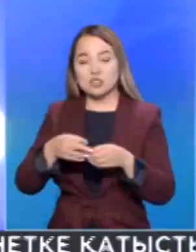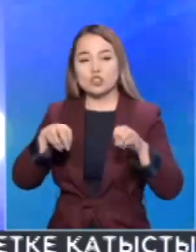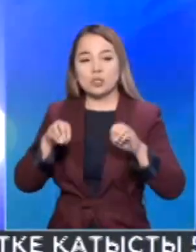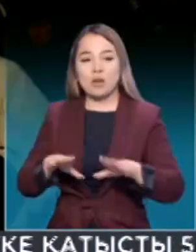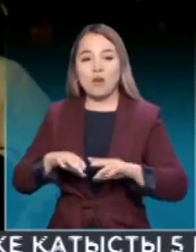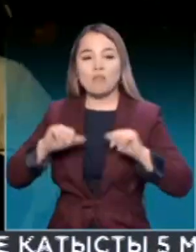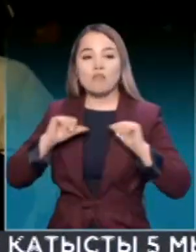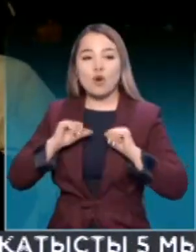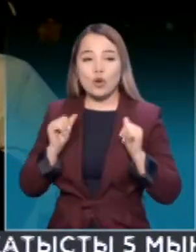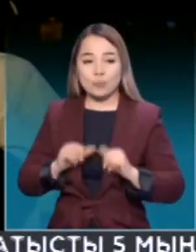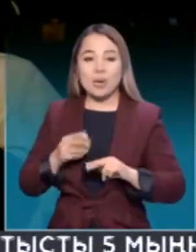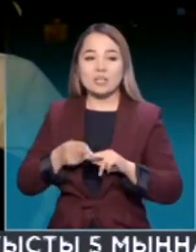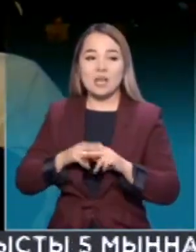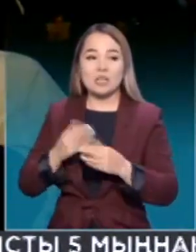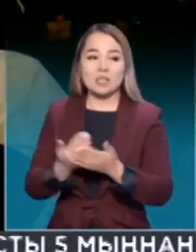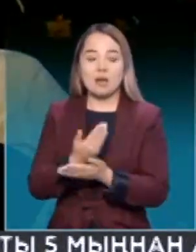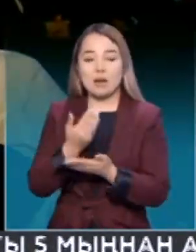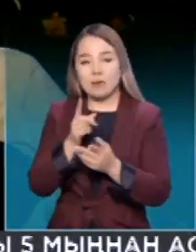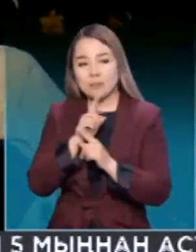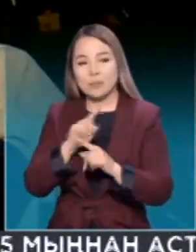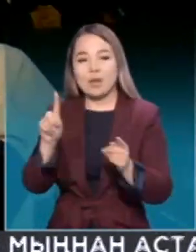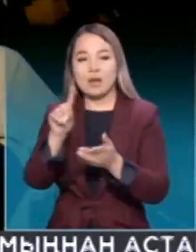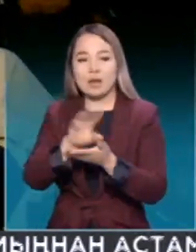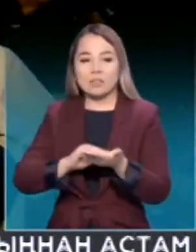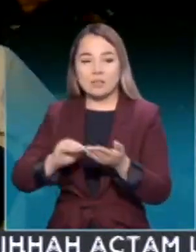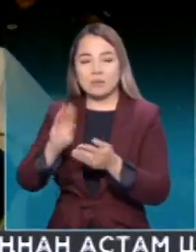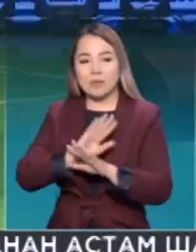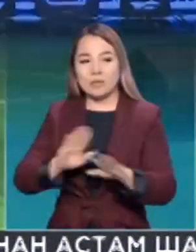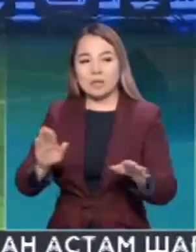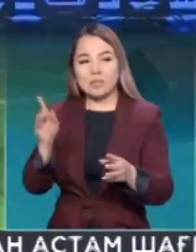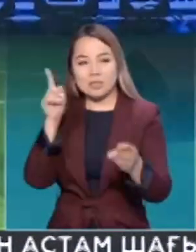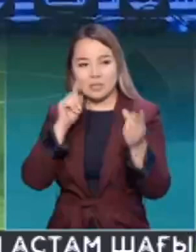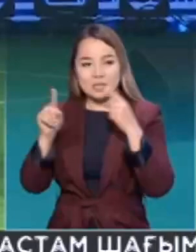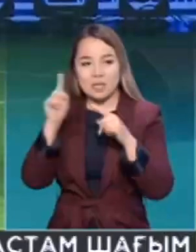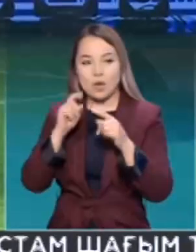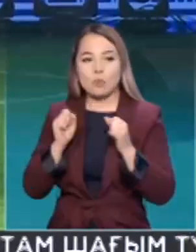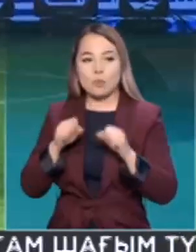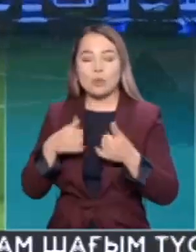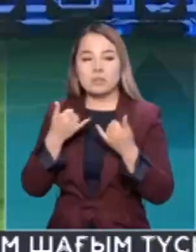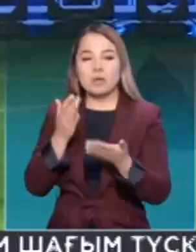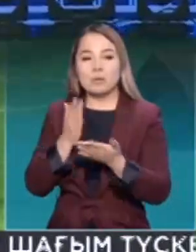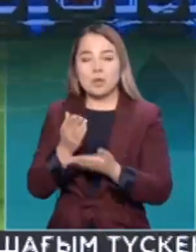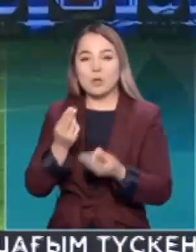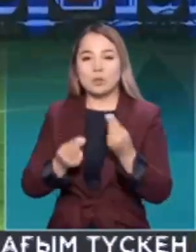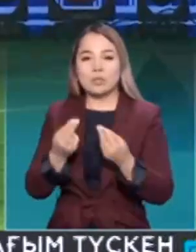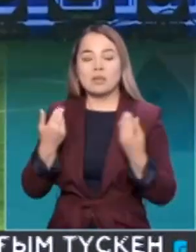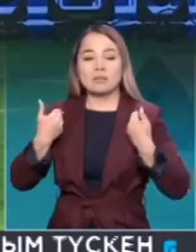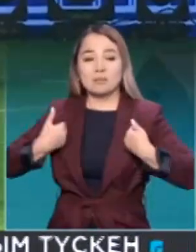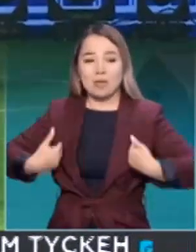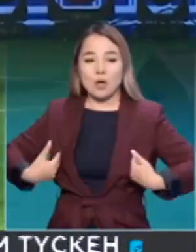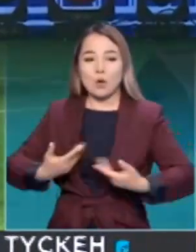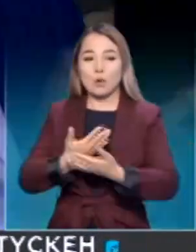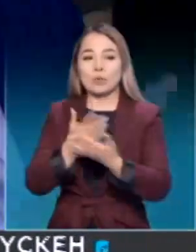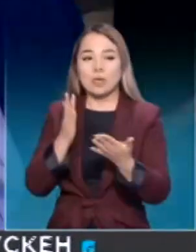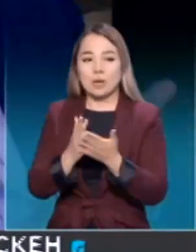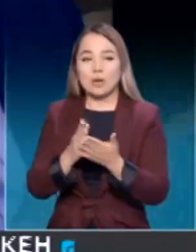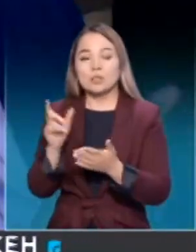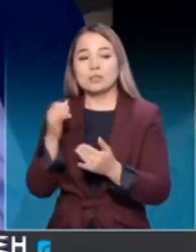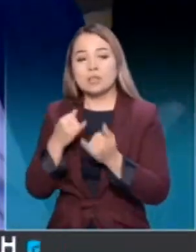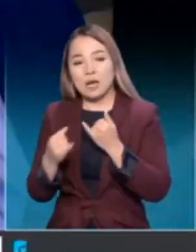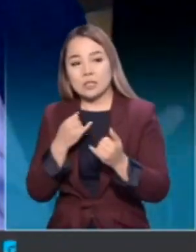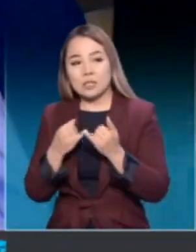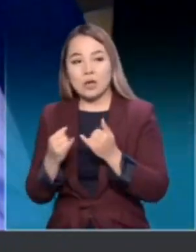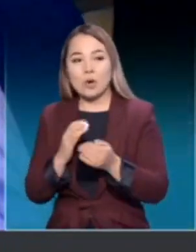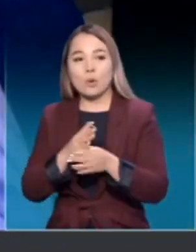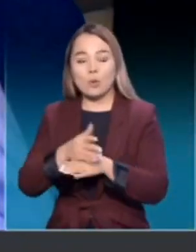Ол формада жаңа, қайталанбас өзіндік дизайнды жасауға мүмкіндік берді. Ойын жидесі үш түрлі. Үйдегі сары,